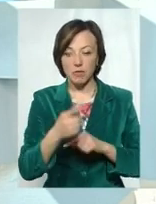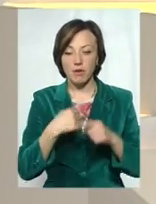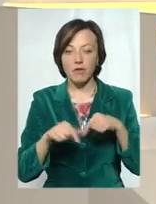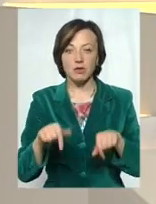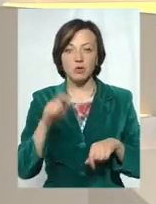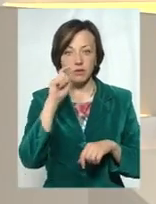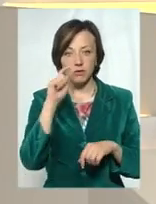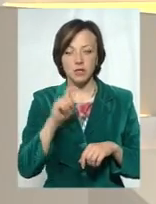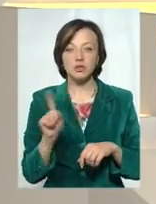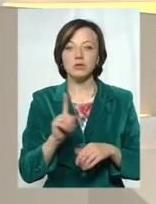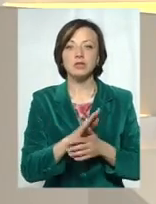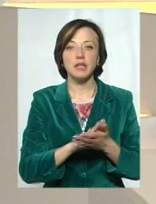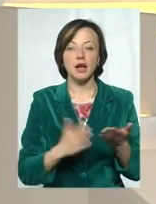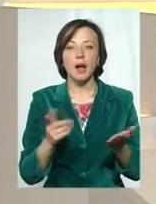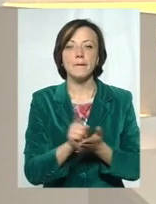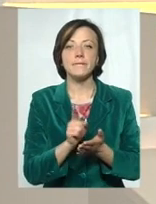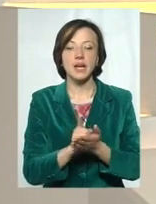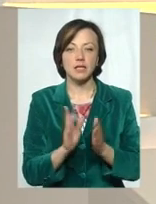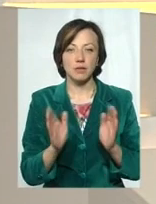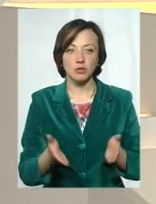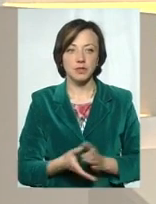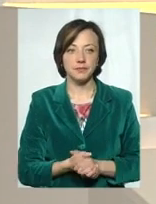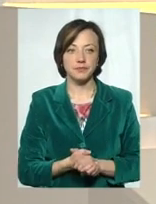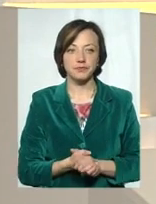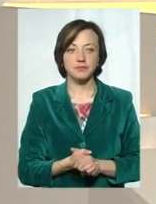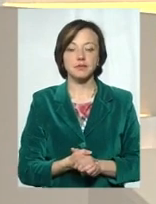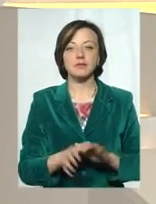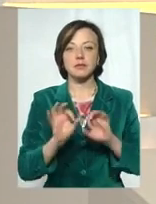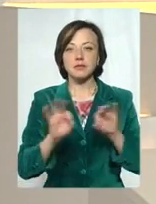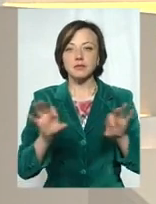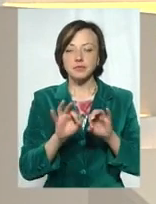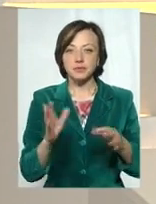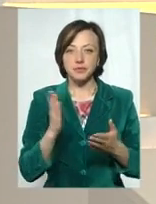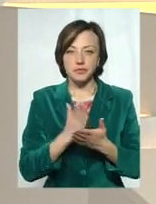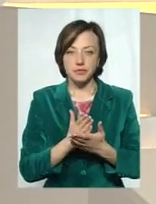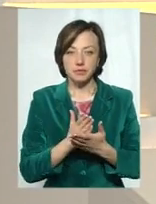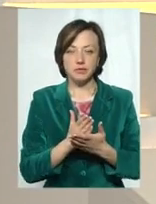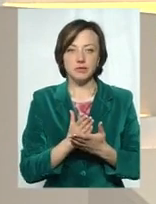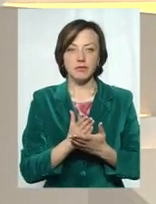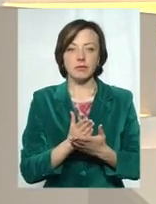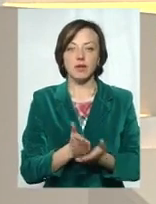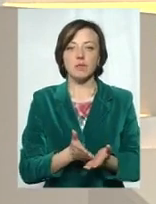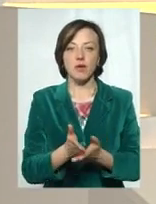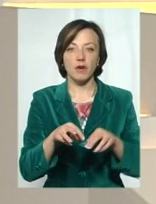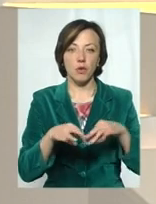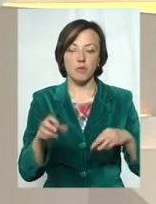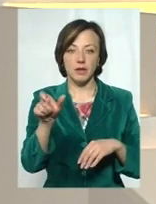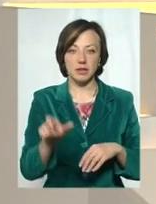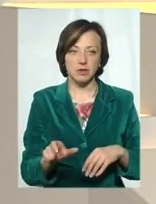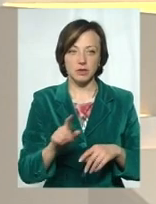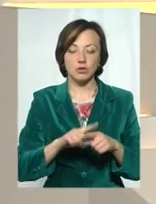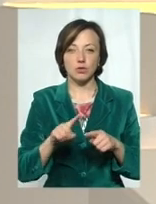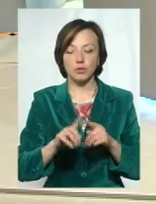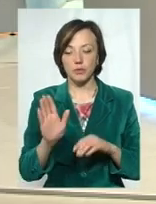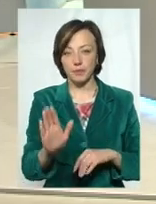в Україну. І що? Яка пенсія буде? У нас є з приводу цього теж коментар профільного міністра згодом.